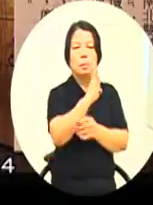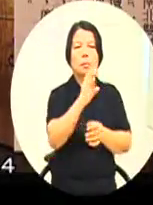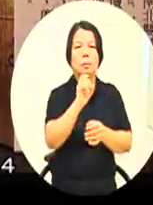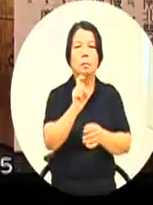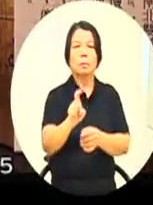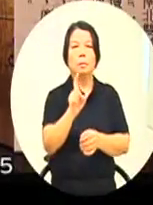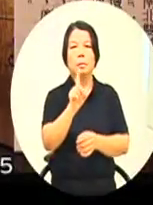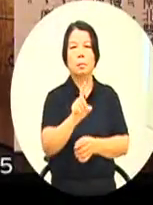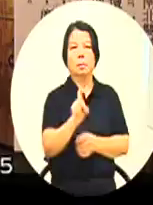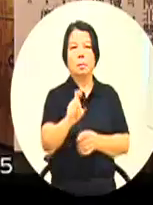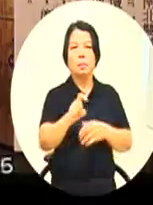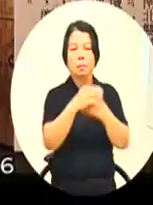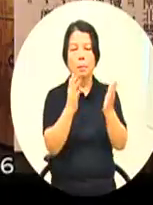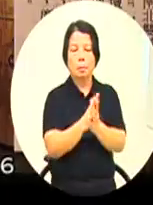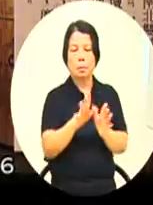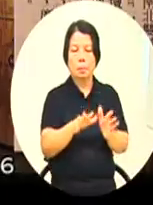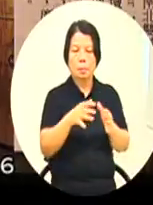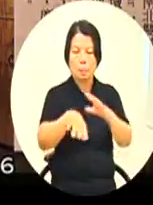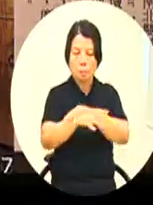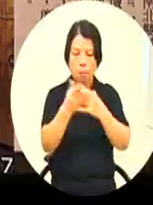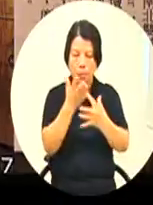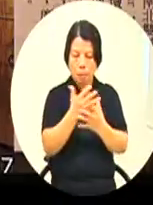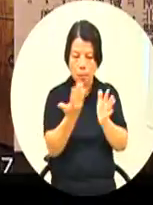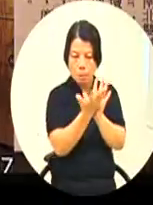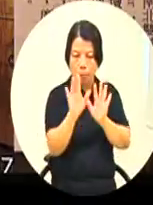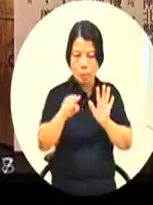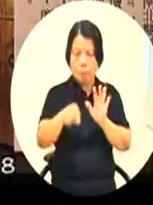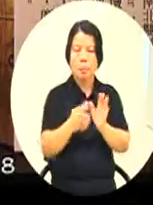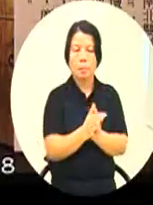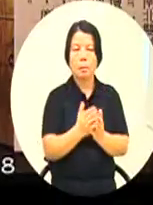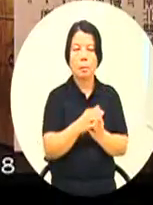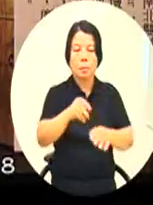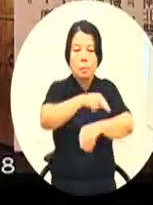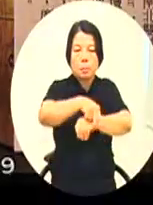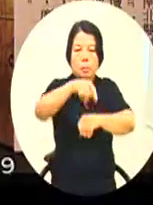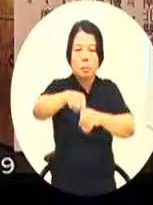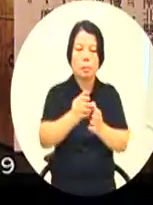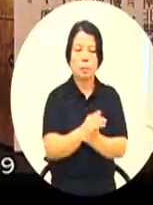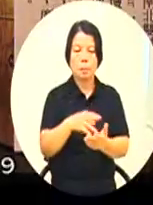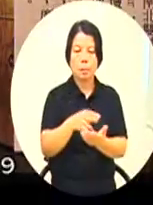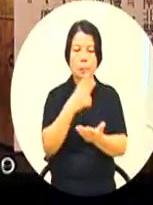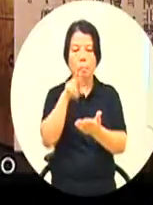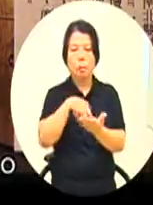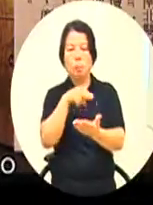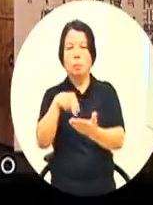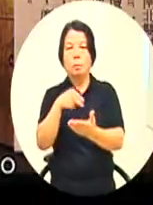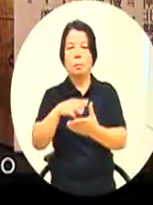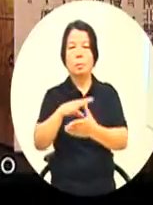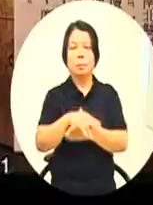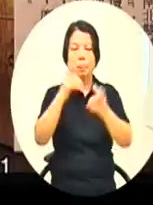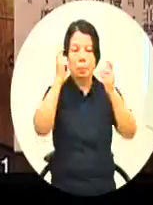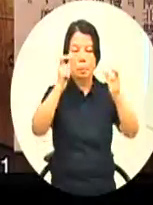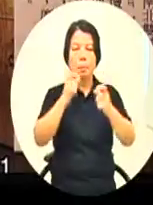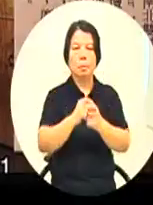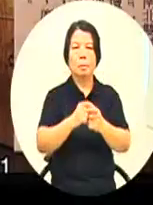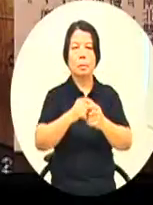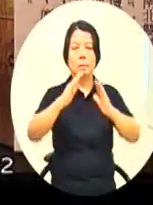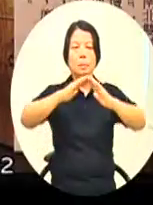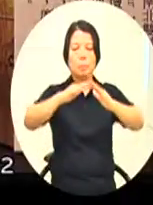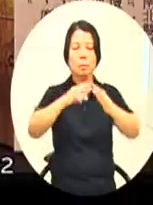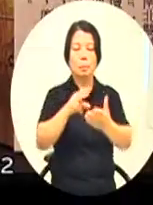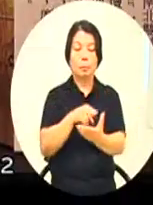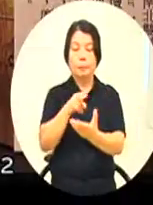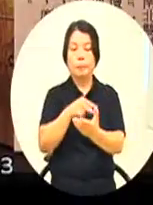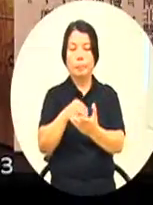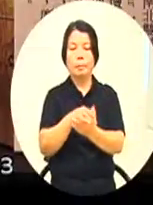Our Time 的那个空间进行，那规划了朗读剧场跟朗读城市朗读的两个单元。那另